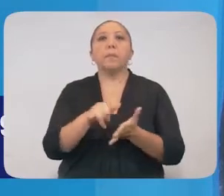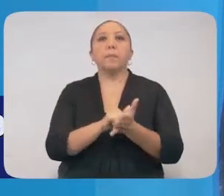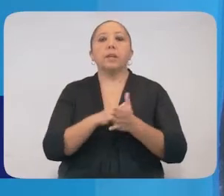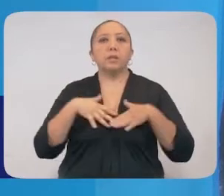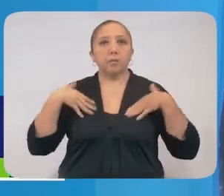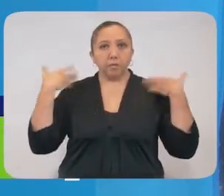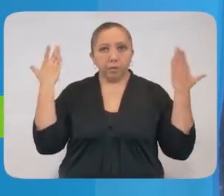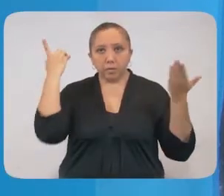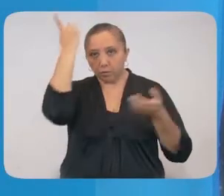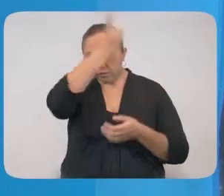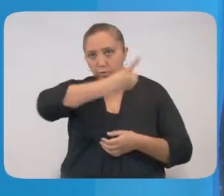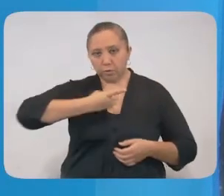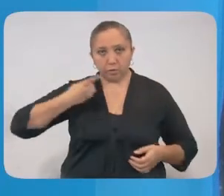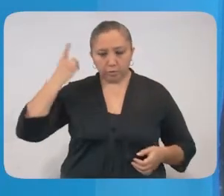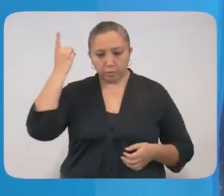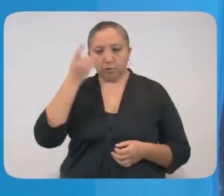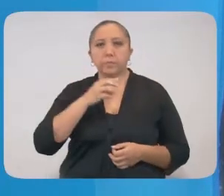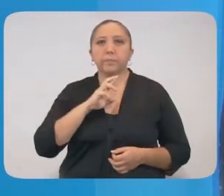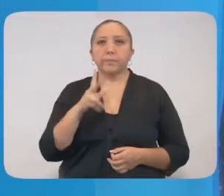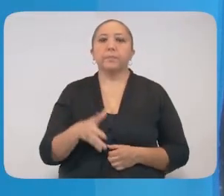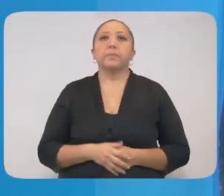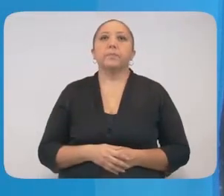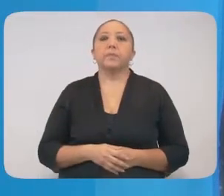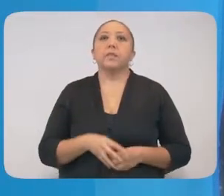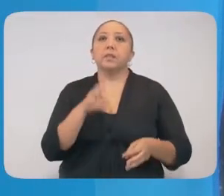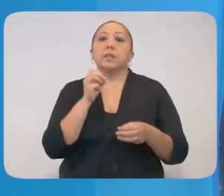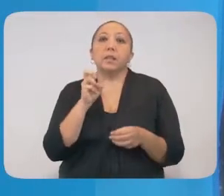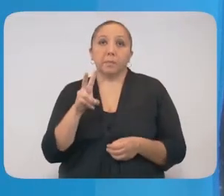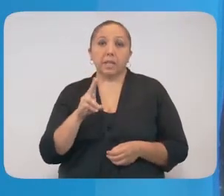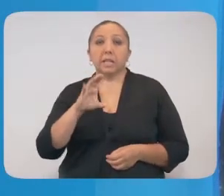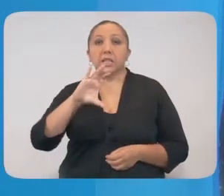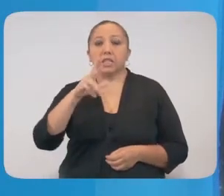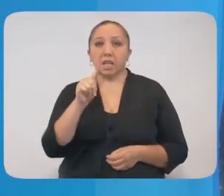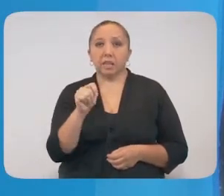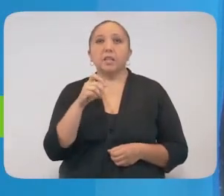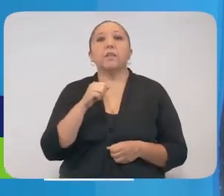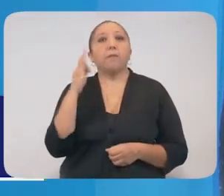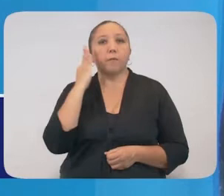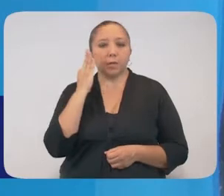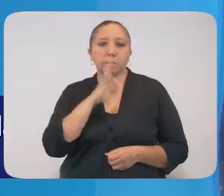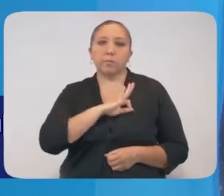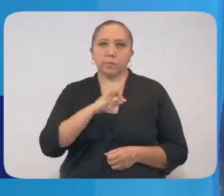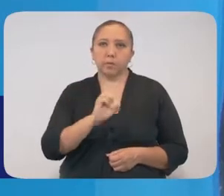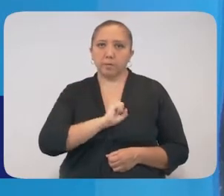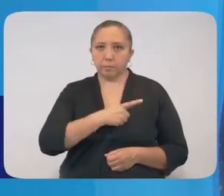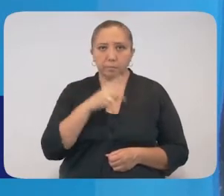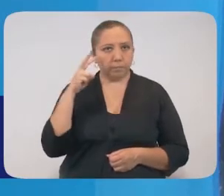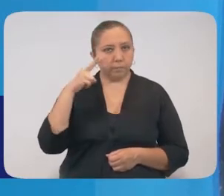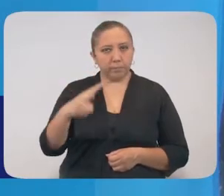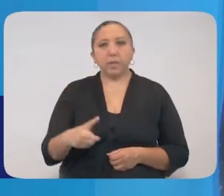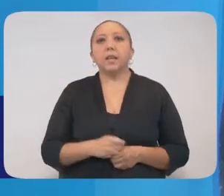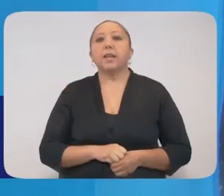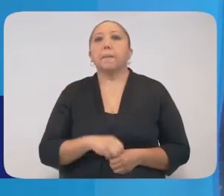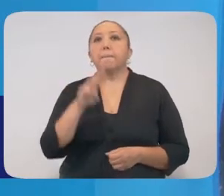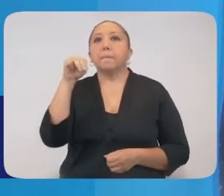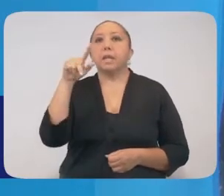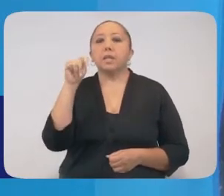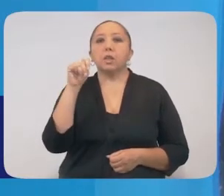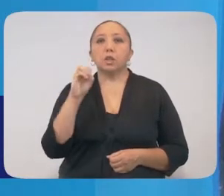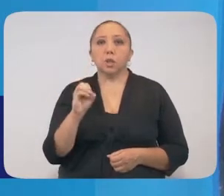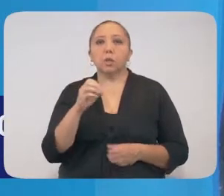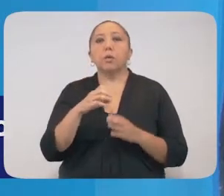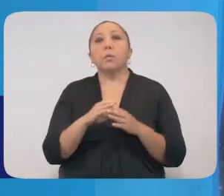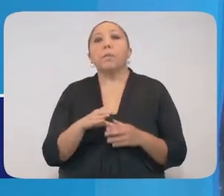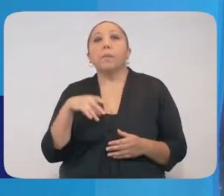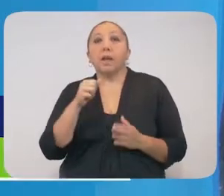kahalu chokwil, kuyubik kanang, watu tikin sasak kale, shik tu sebla kil, tu iknal tsakya. Ichilu haasi le pakmen kohanila, umola il toh